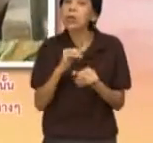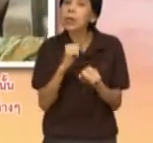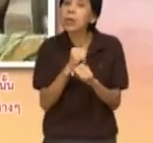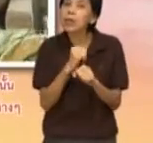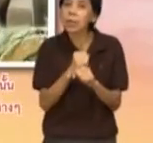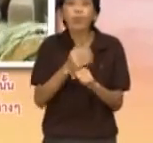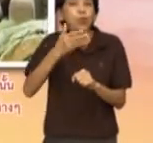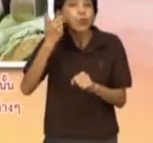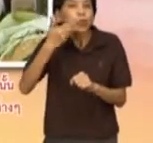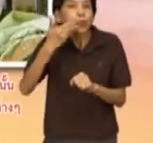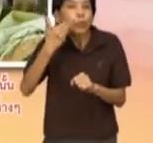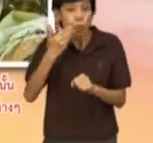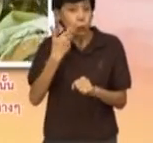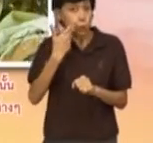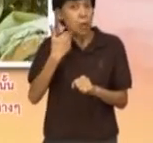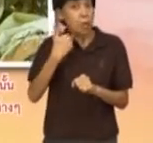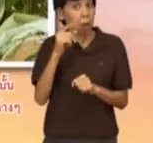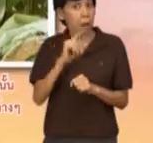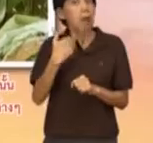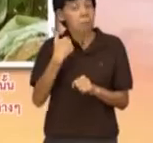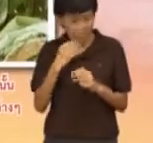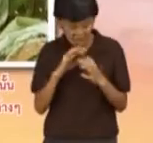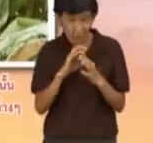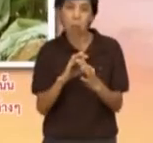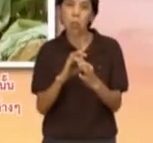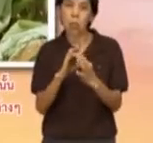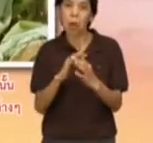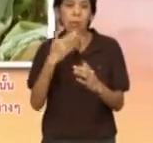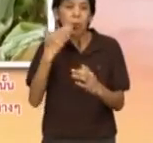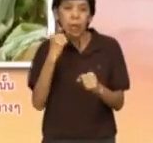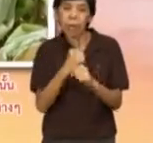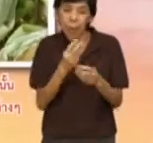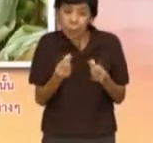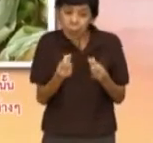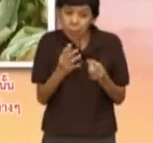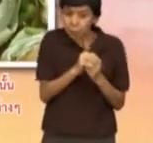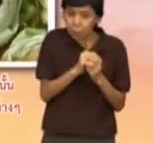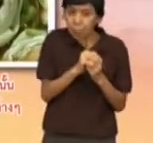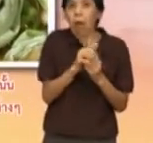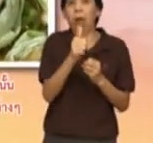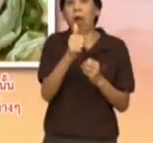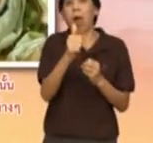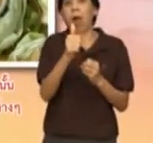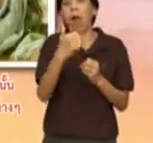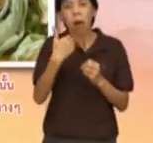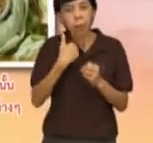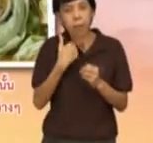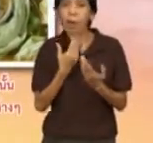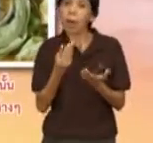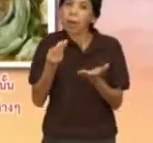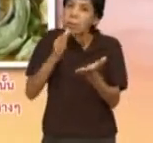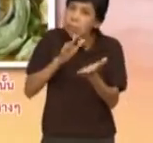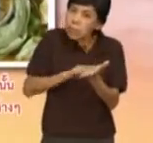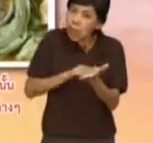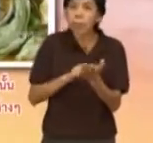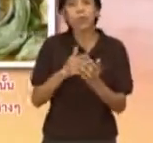ครื่องแกงค่ะแล้วในเครื่องแกงนี้ล่ะค่ะเป็นตัวที่จะจับดักไขมันนะคะจะมีกระเทียมนะ